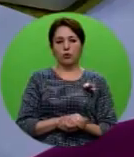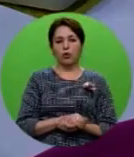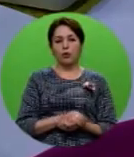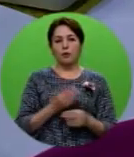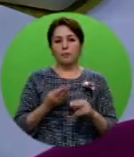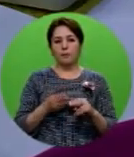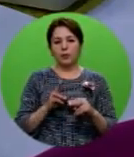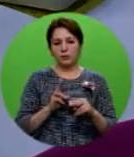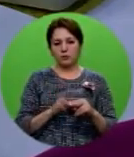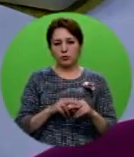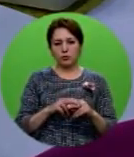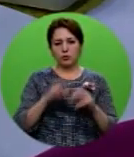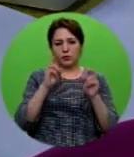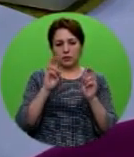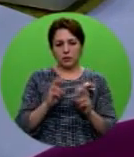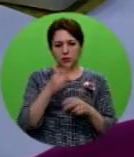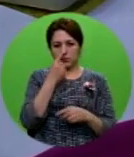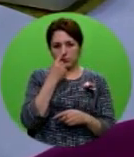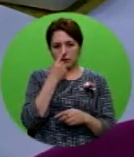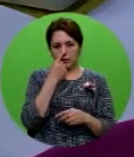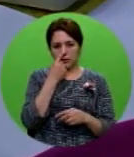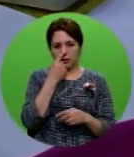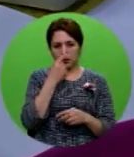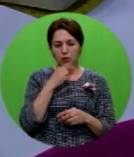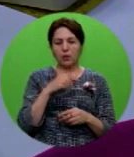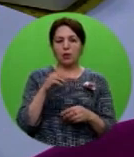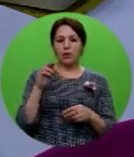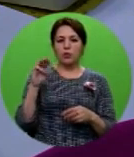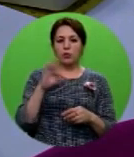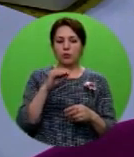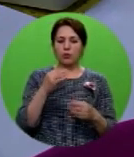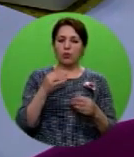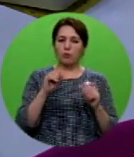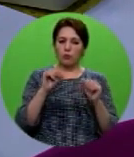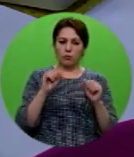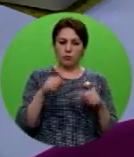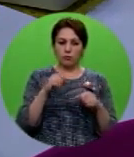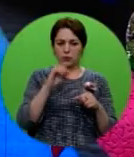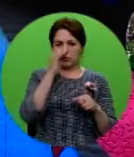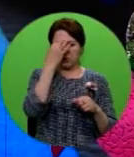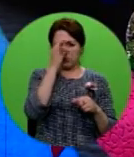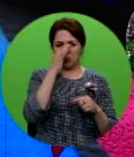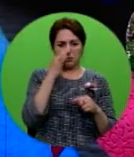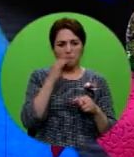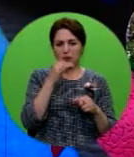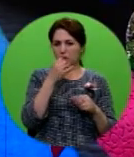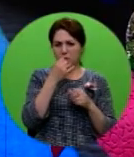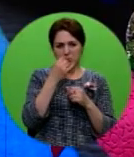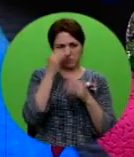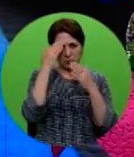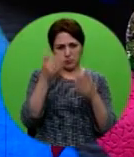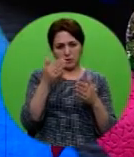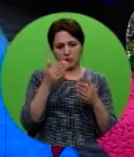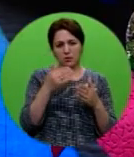Потому что, когда сидишь близко, то какие-то моменты можно не заметить и упустить. А если ты отошел